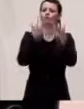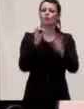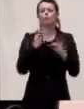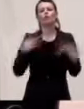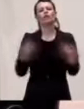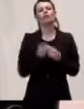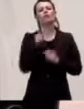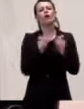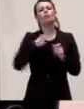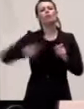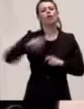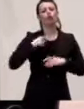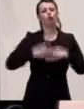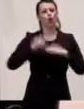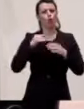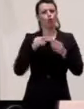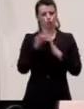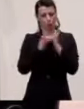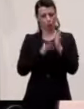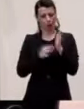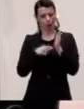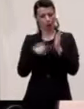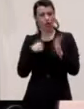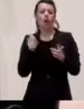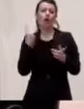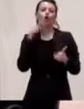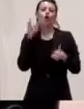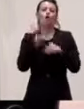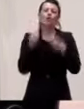costruite. Per affinché ognuno abbia una precisa